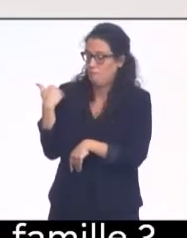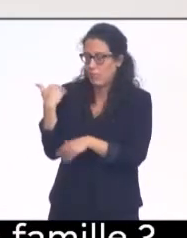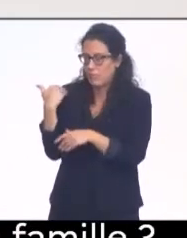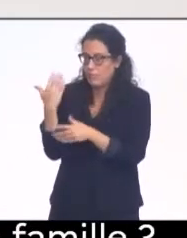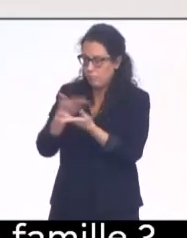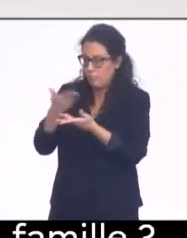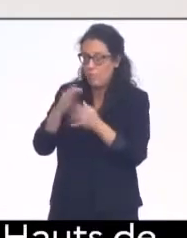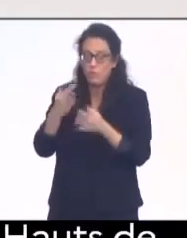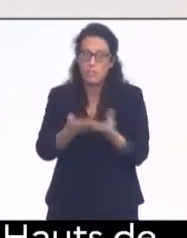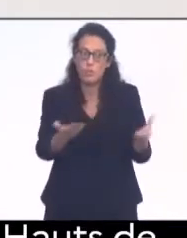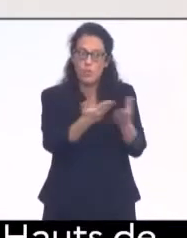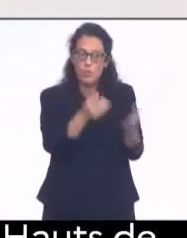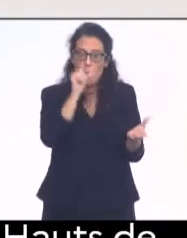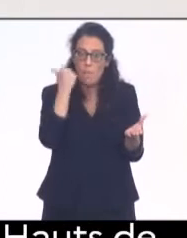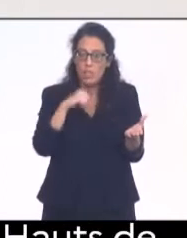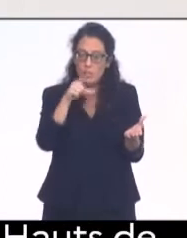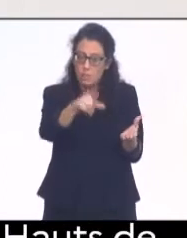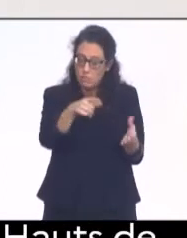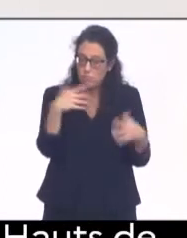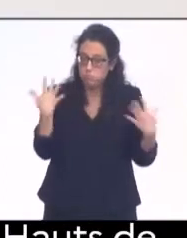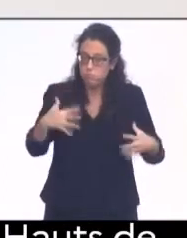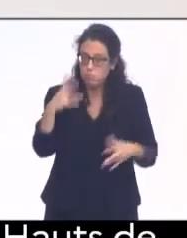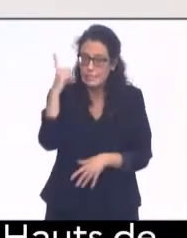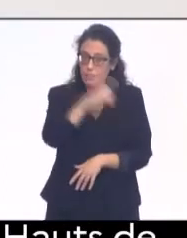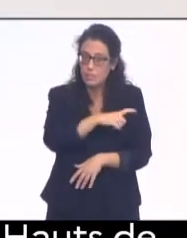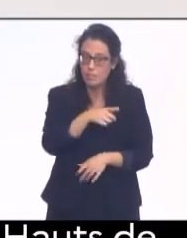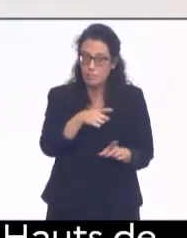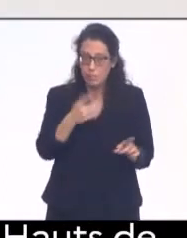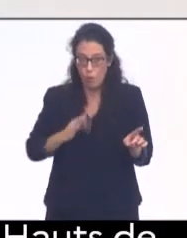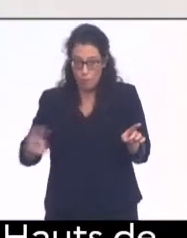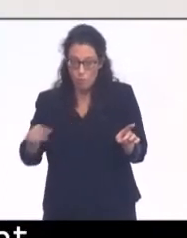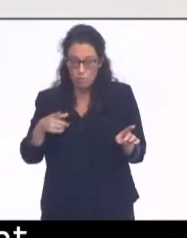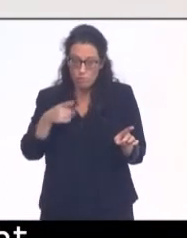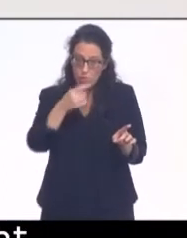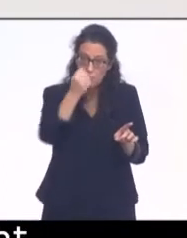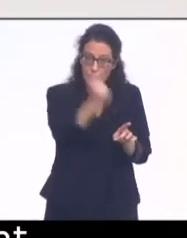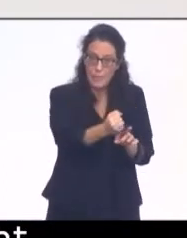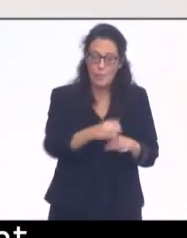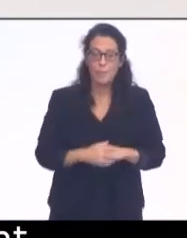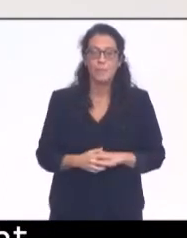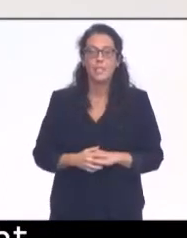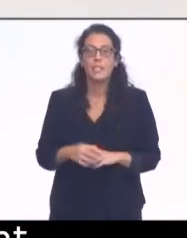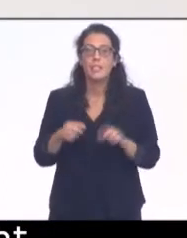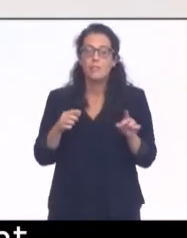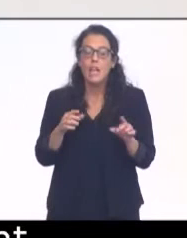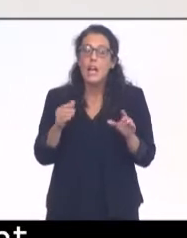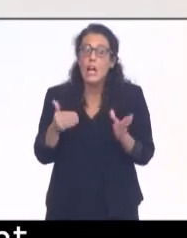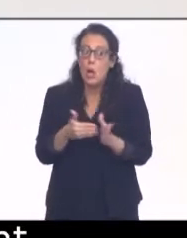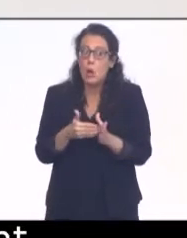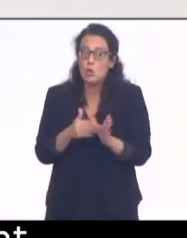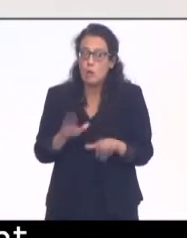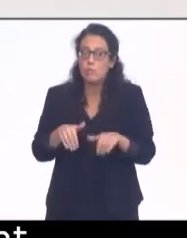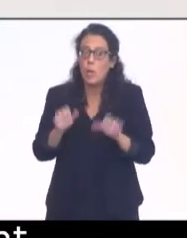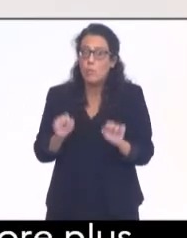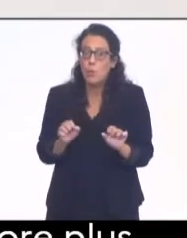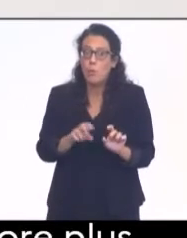difficile en Belgique, ils sont encore plus touchés qu'en France. Pour l'instant, il y a toujours le maintien encore des allers-retours possibles. Nous